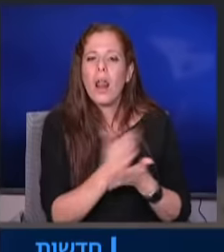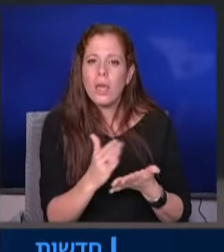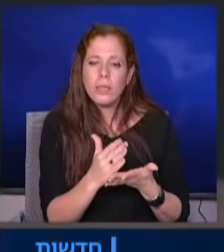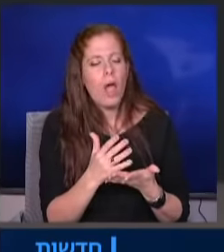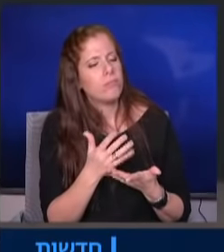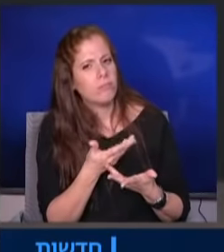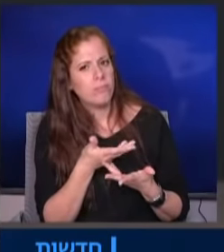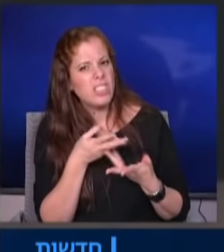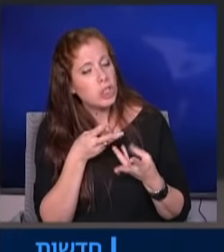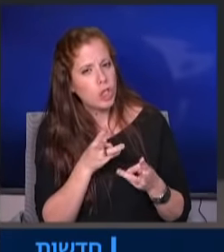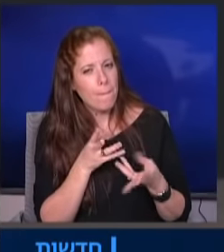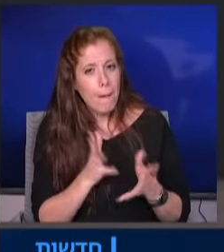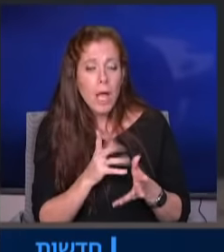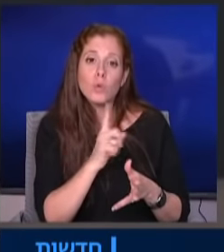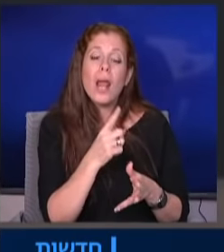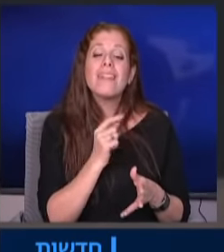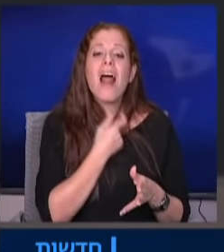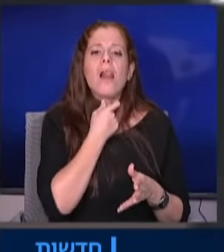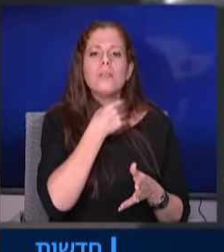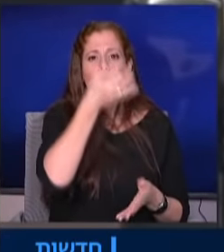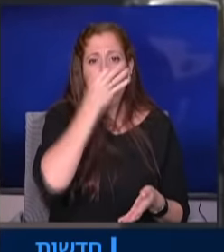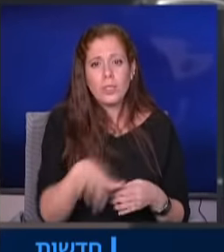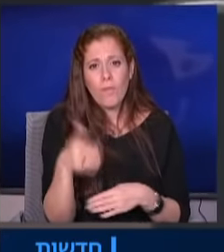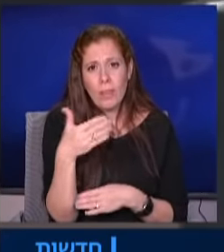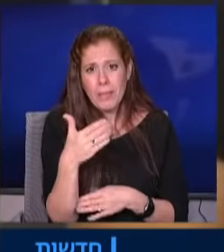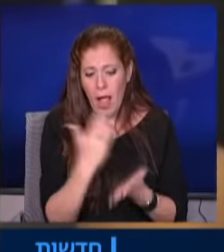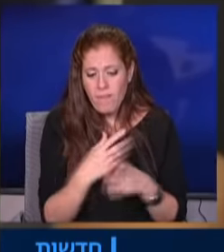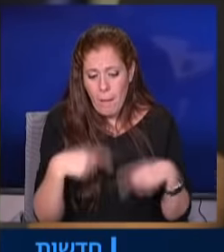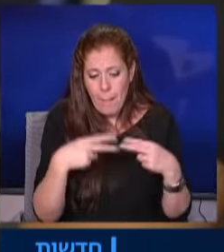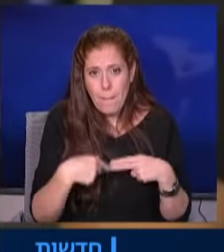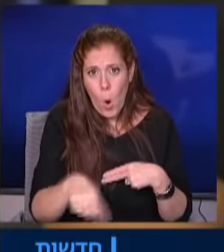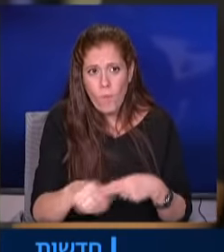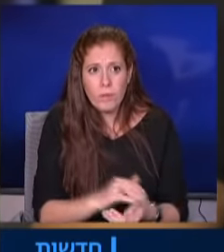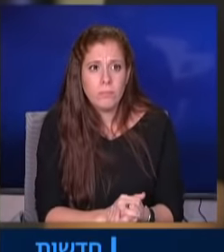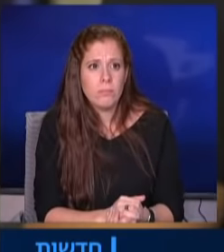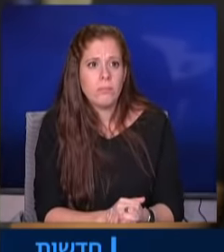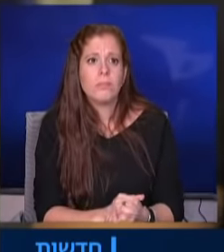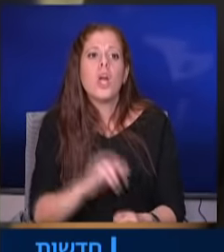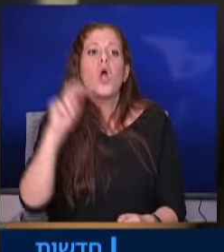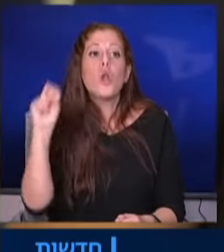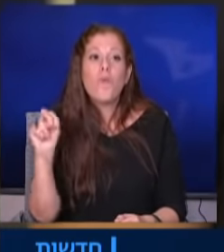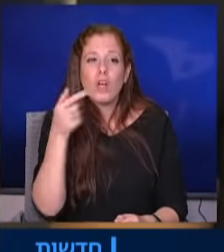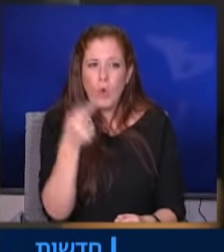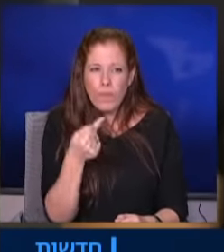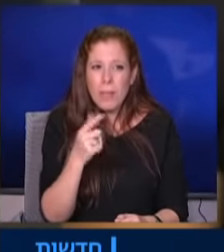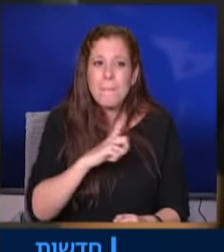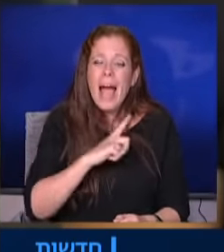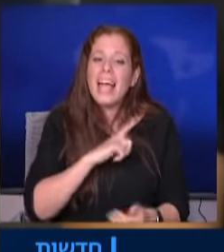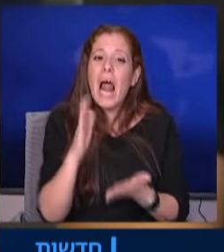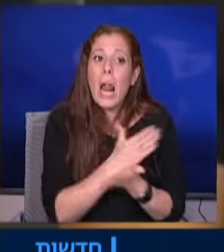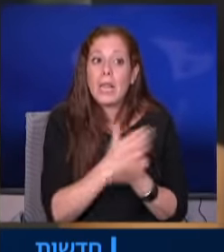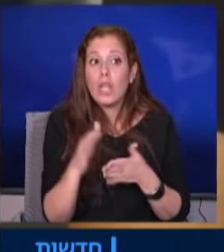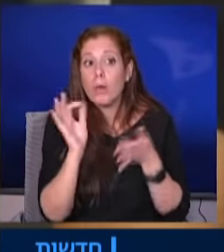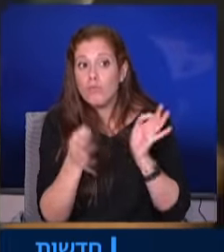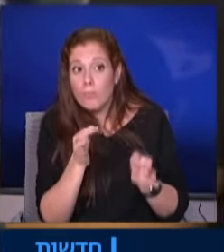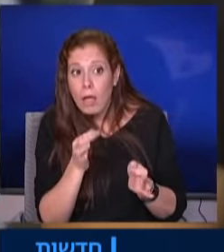יותר, שאולי תאלץ אותו לעזוב את המדינה כבר בימים הקרובים. Novak Djokovic is waiting for a court decision on whether he'll be able